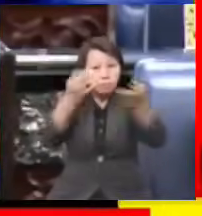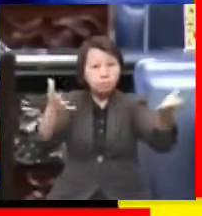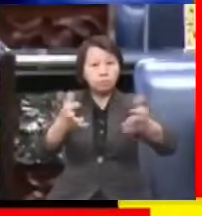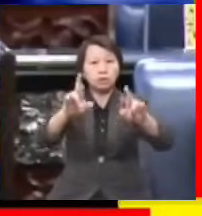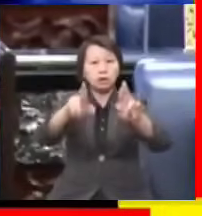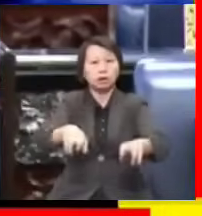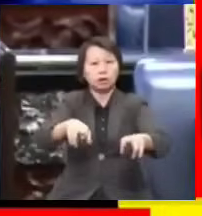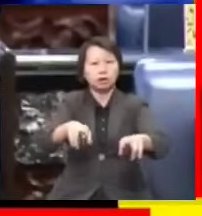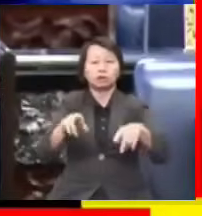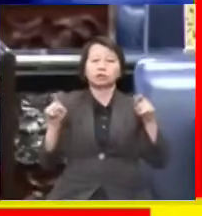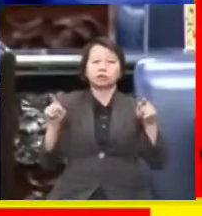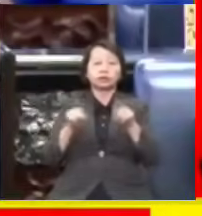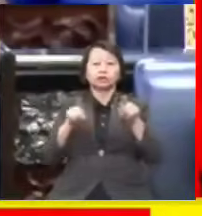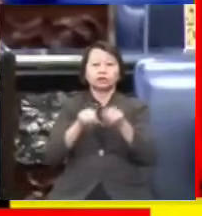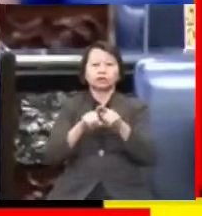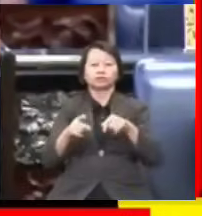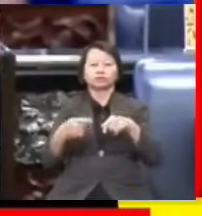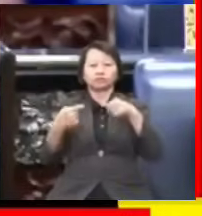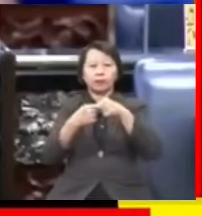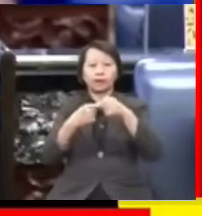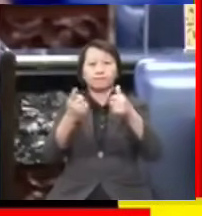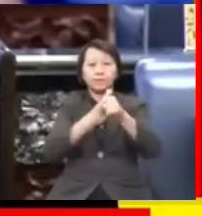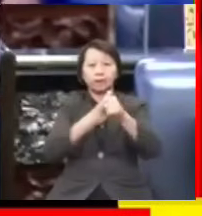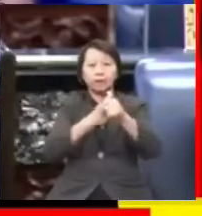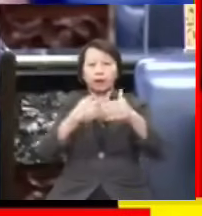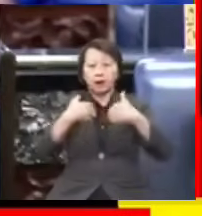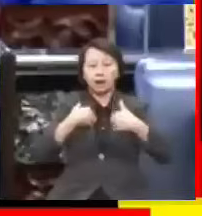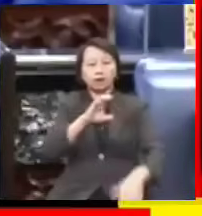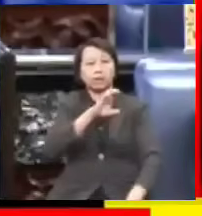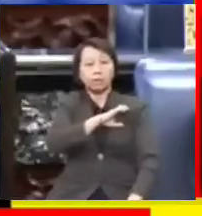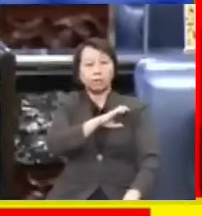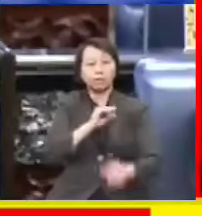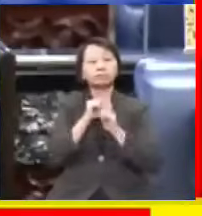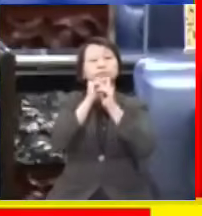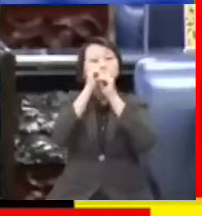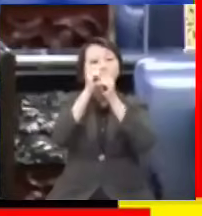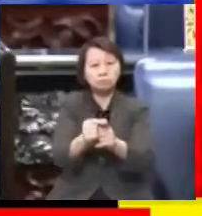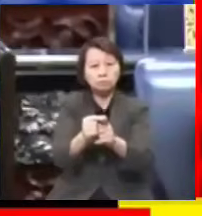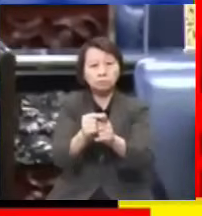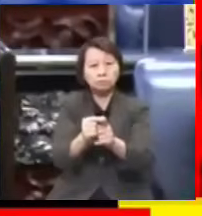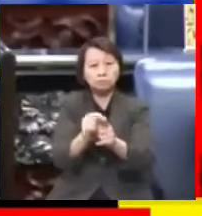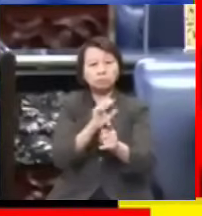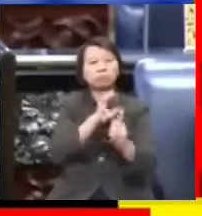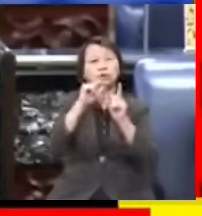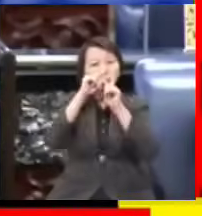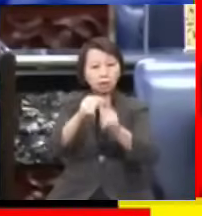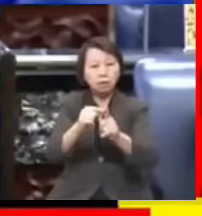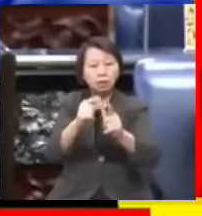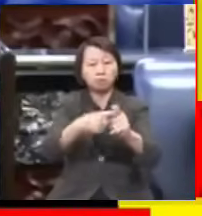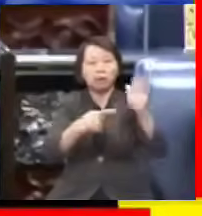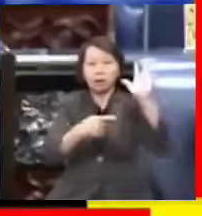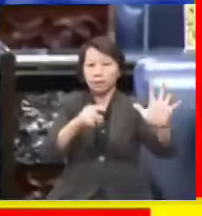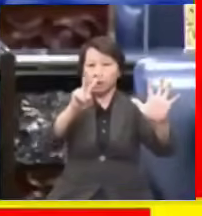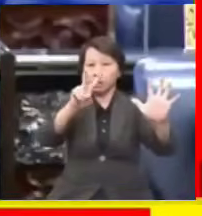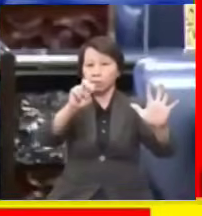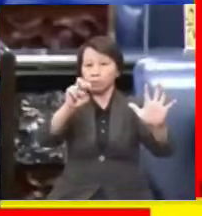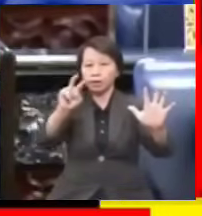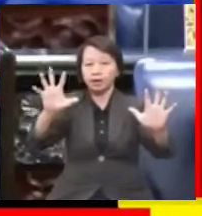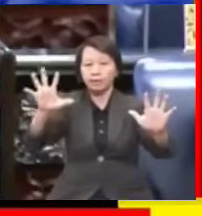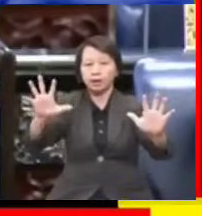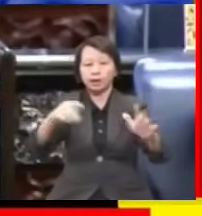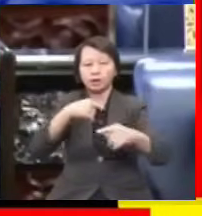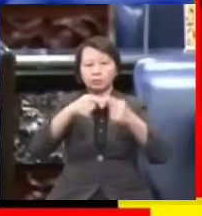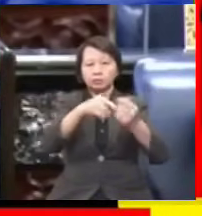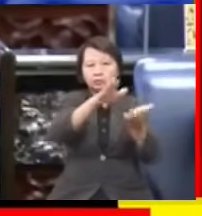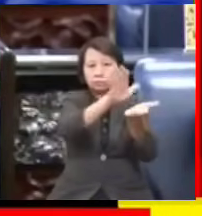rakyat. Begitu juga dakwaan yang pertama juga pernah pihak polis mengeluarkan kenyataan pada Mei 2024 isu